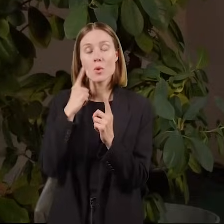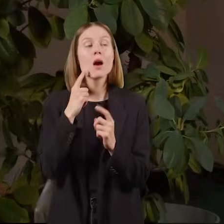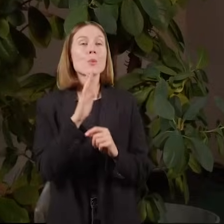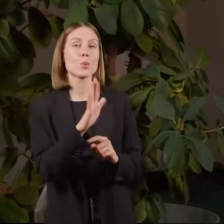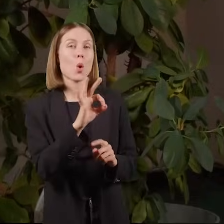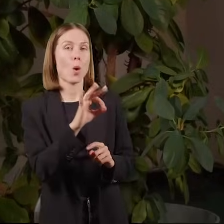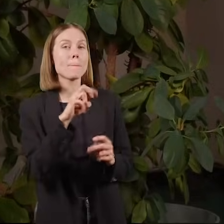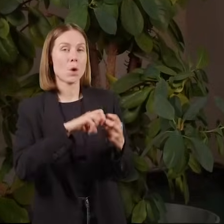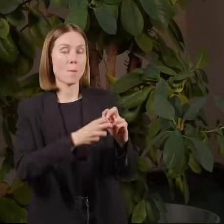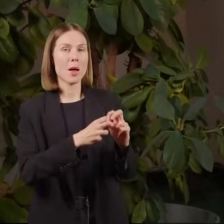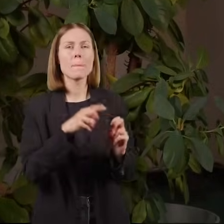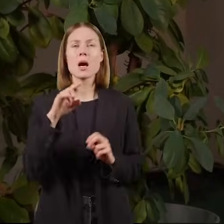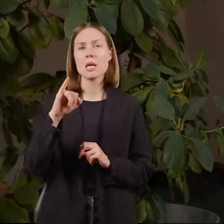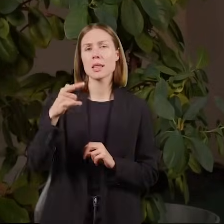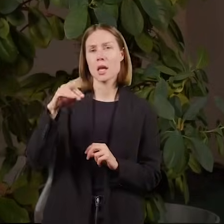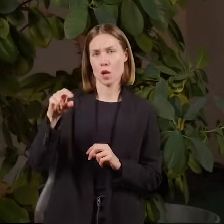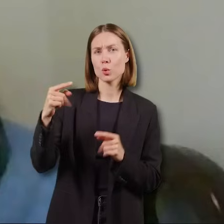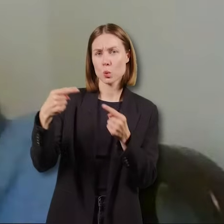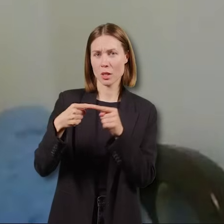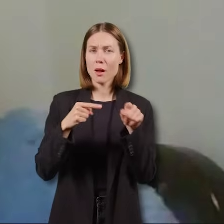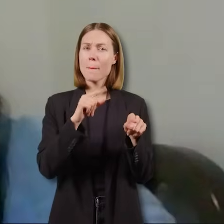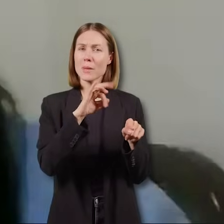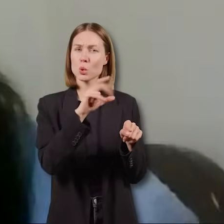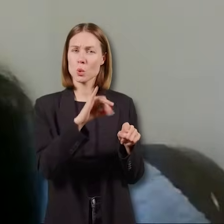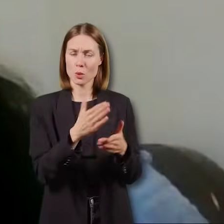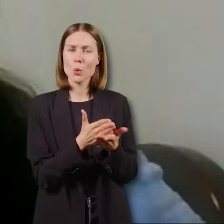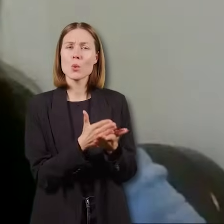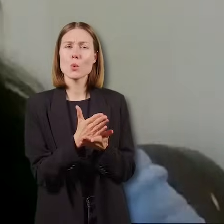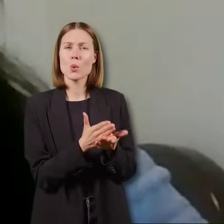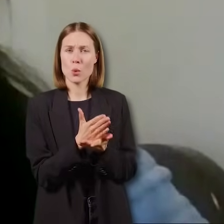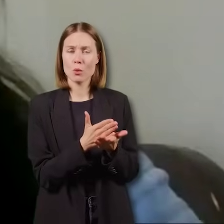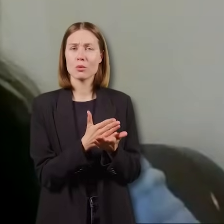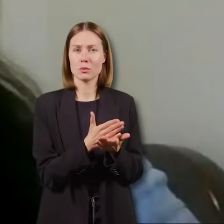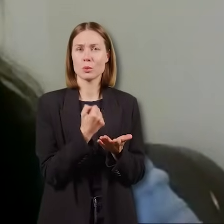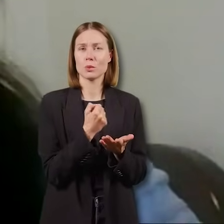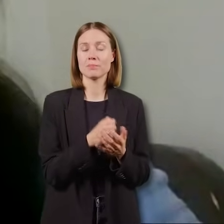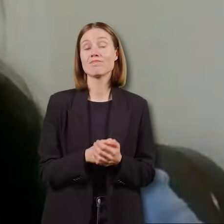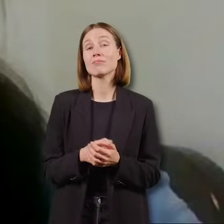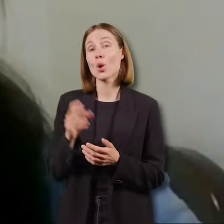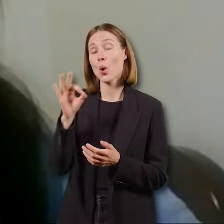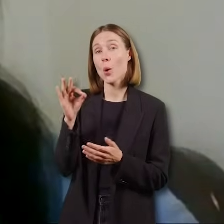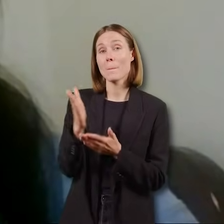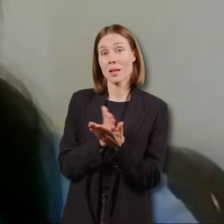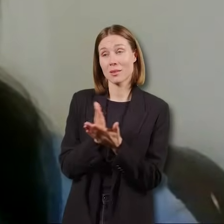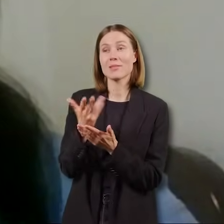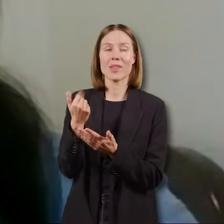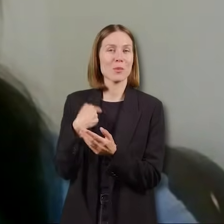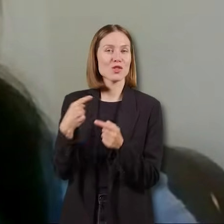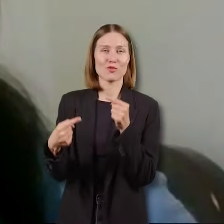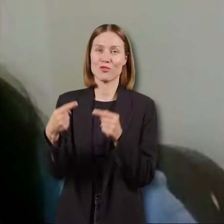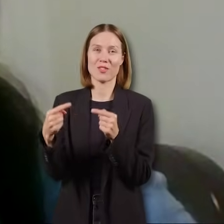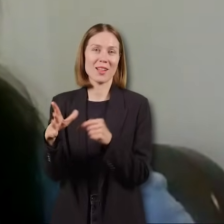Sutinkat, ponė Indrė, kad patirtis yra Jono pusėje? Na, dėl patirties, tai aš tikrai, kaip pasakyti, negaliu